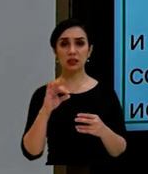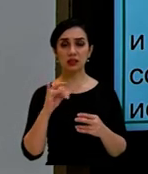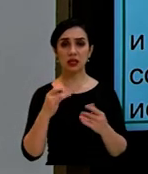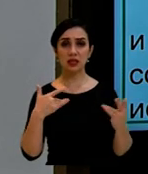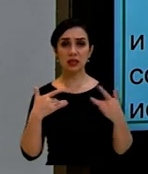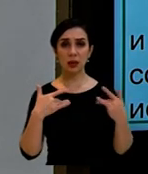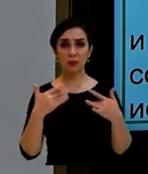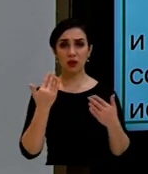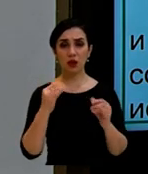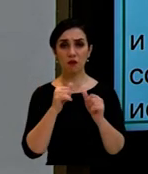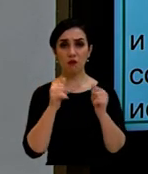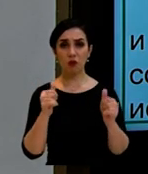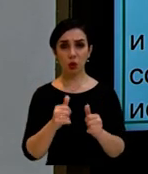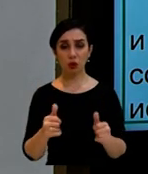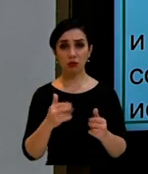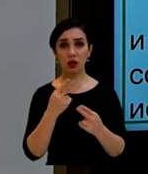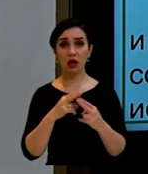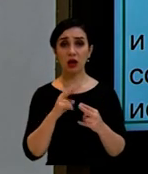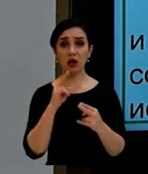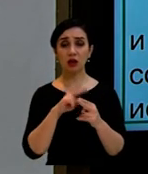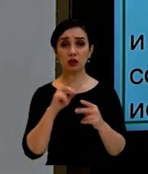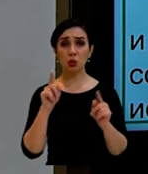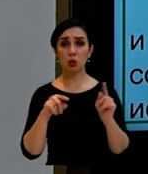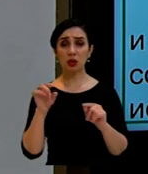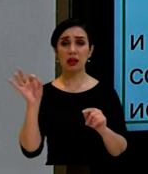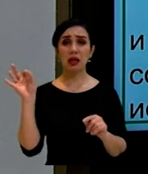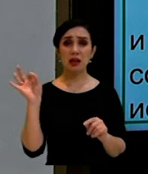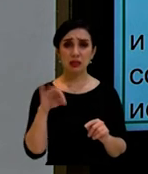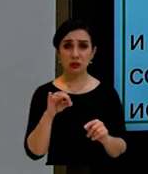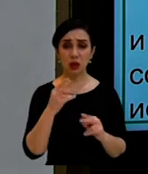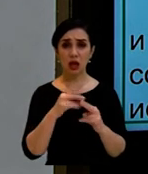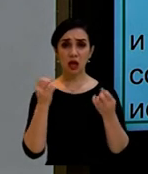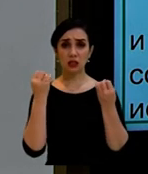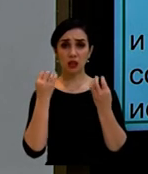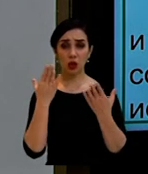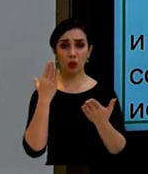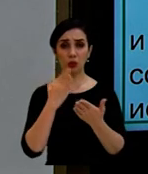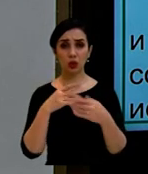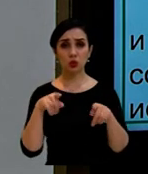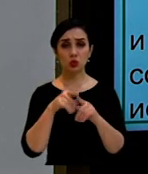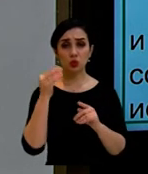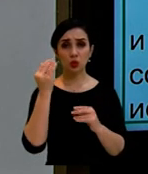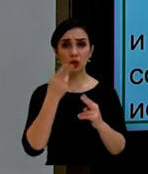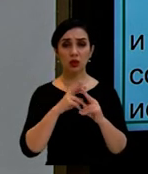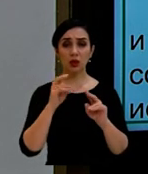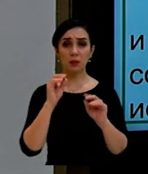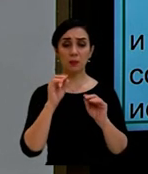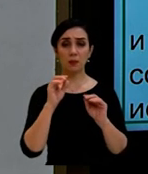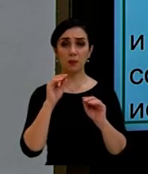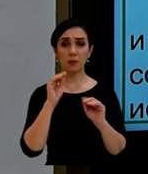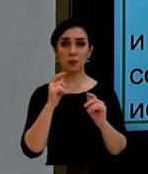драматической форме сатиров в которых резкое остроумие перо его придавало